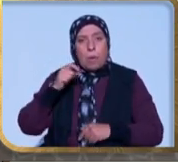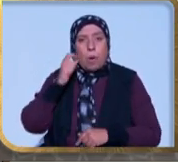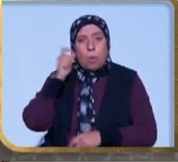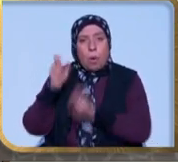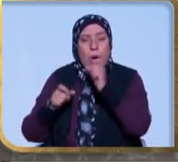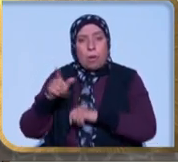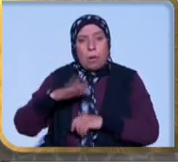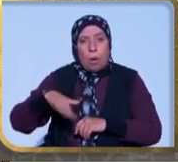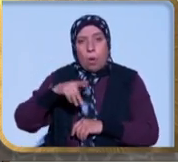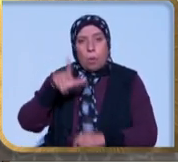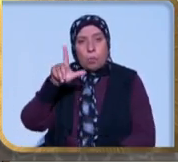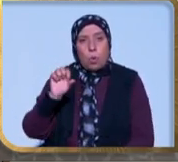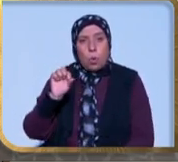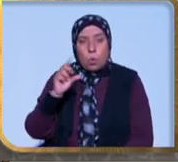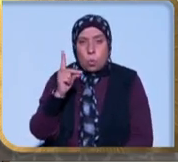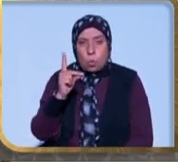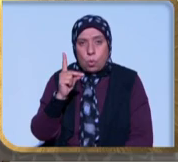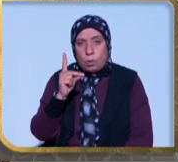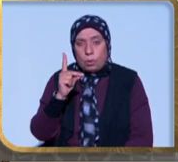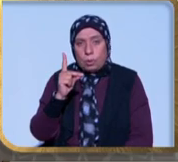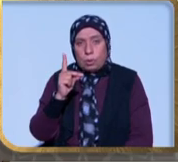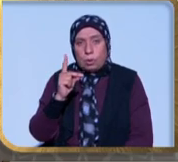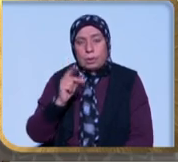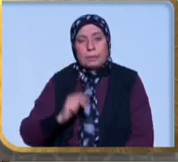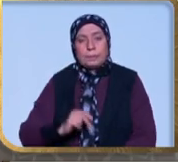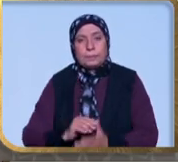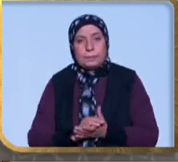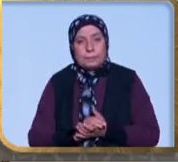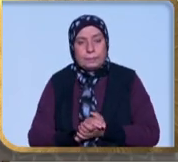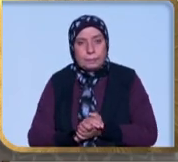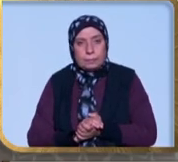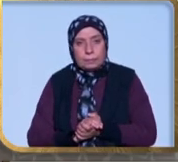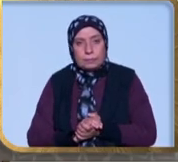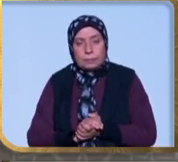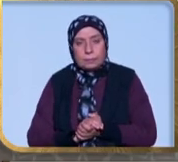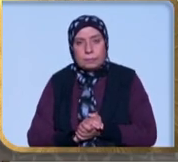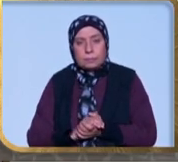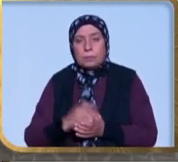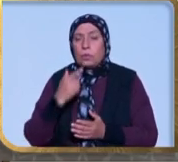إبراهيم وقوم لوط